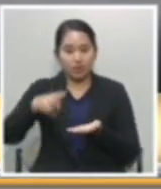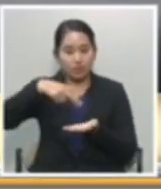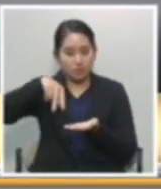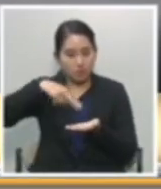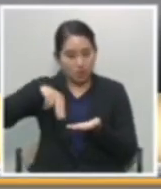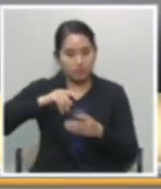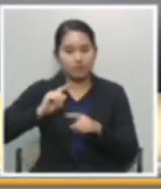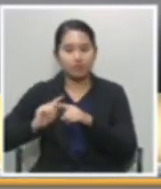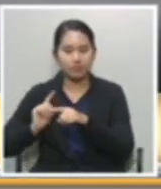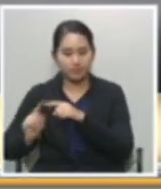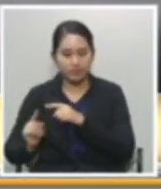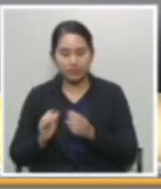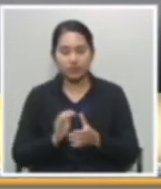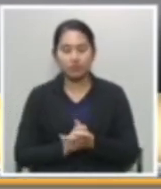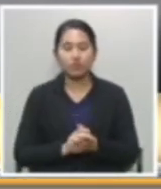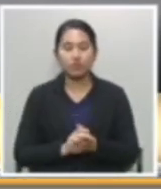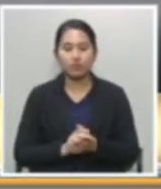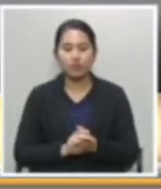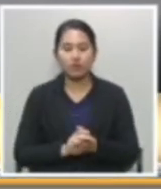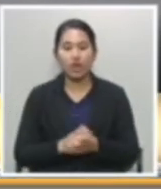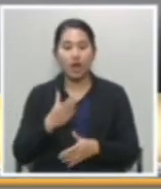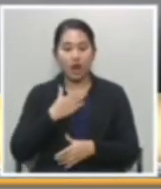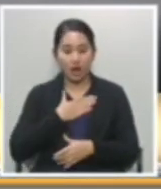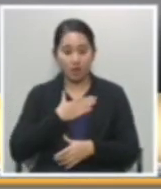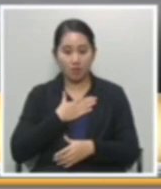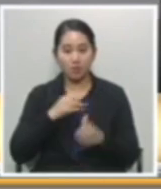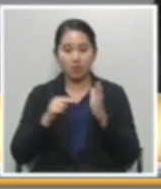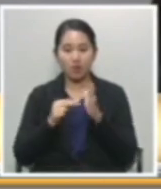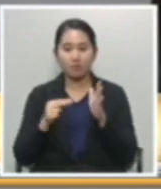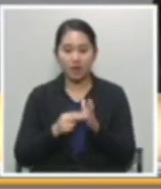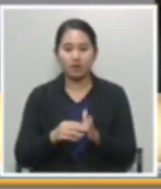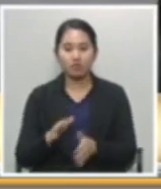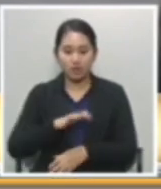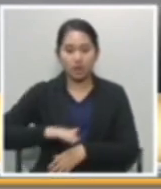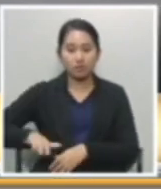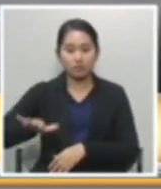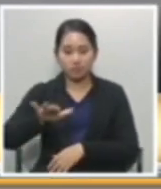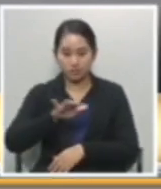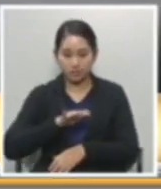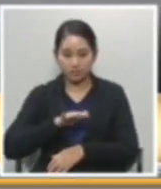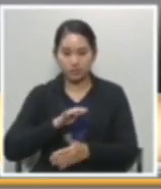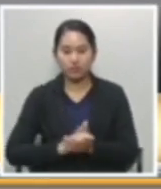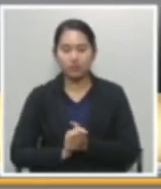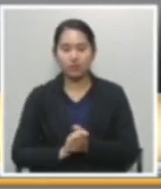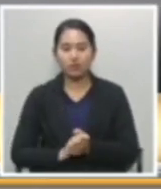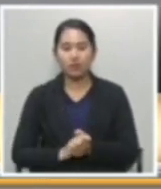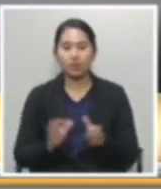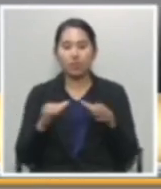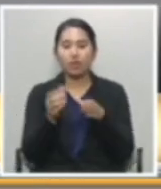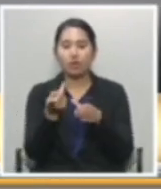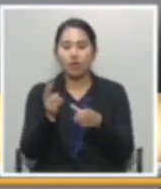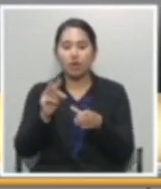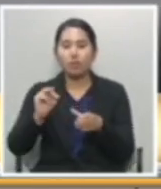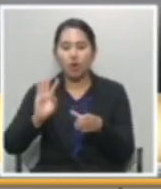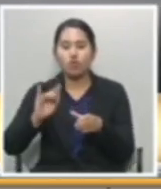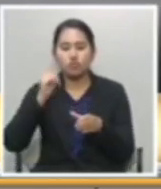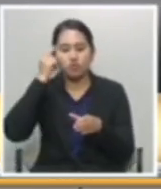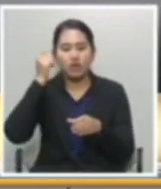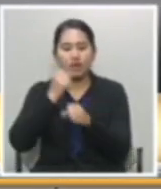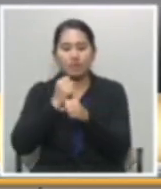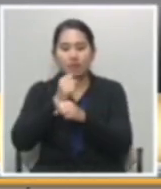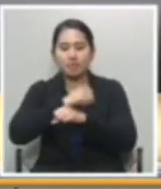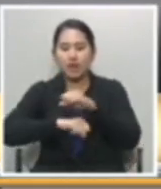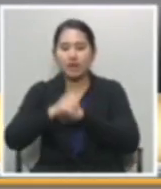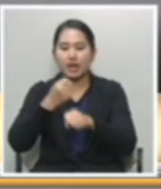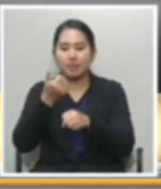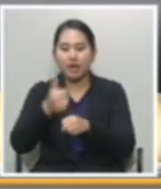เมื่อเราก็หมายถึงท่านและผมเนี่ยนะครับรู้ว่าคณะรัฐมนตรียังไม่สามารถปฏิบัติหน้าที่ได้เราจะพิจารณ